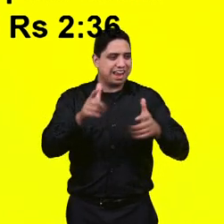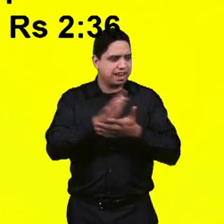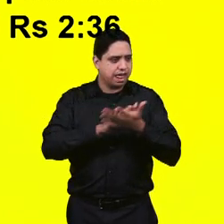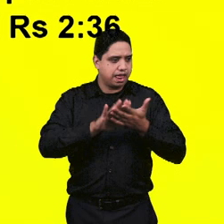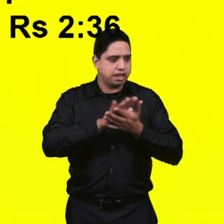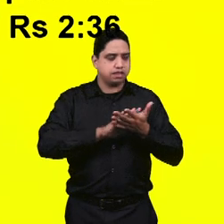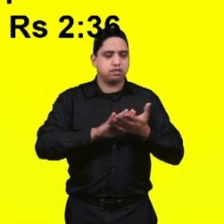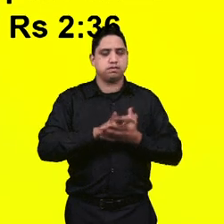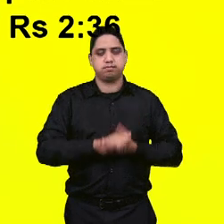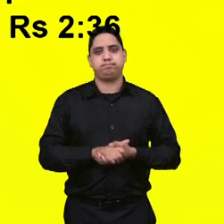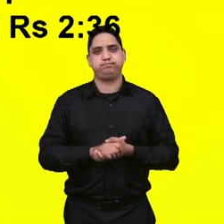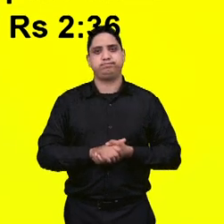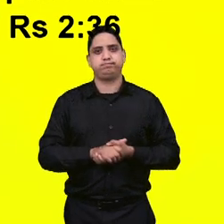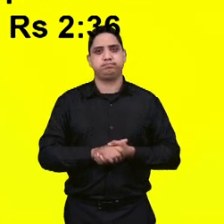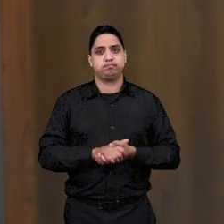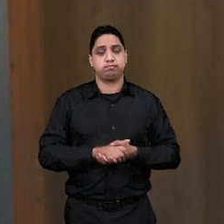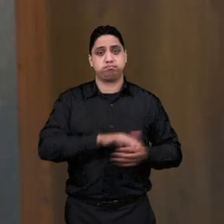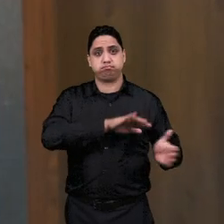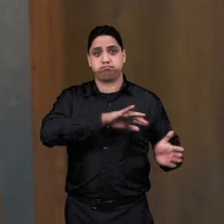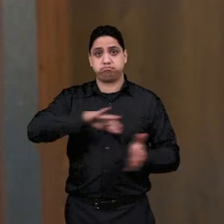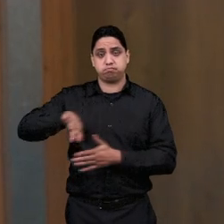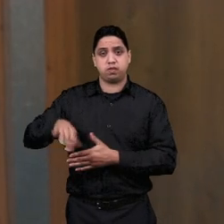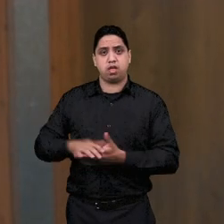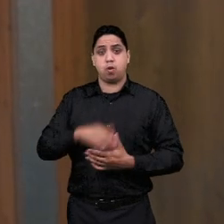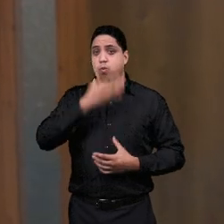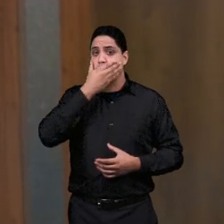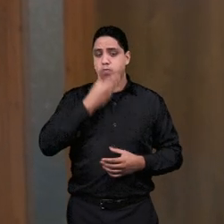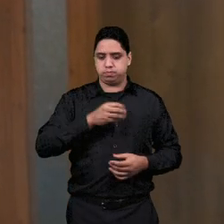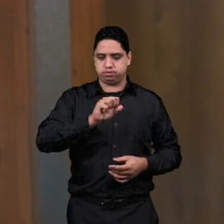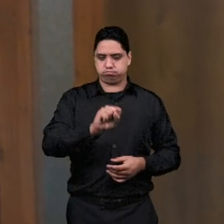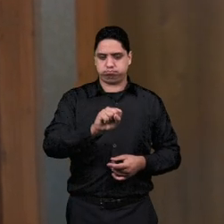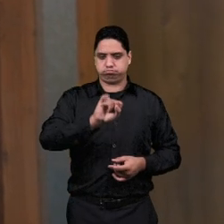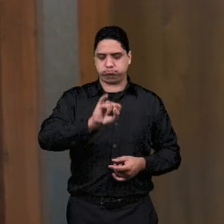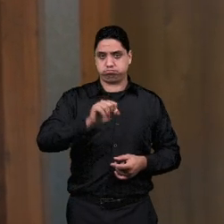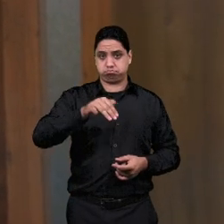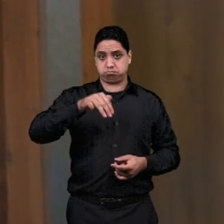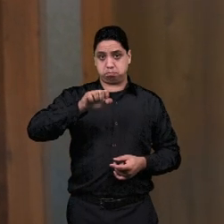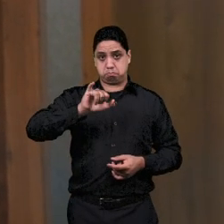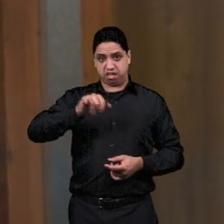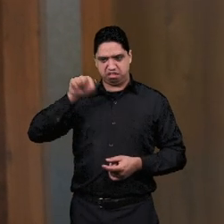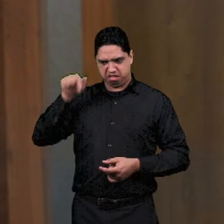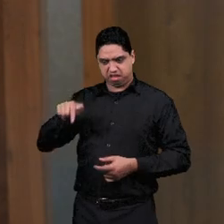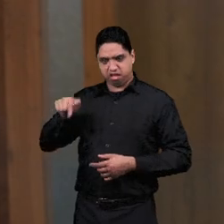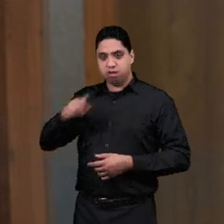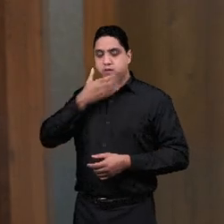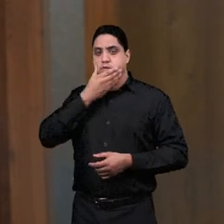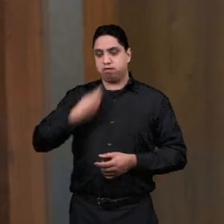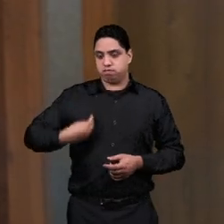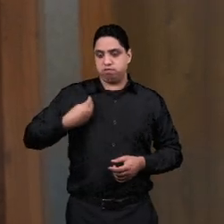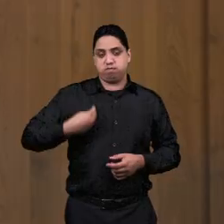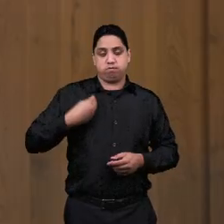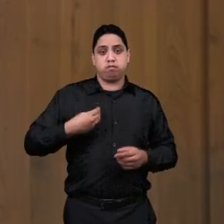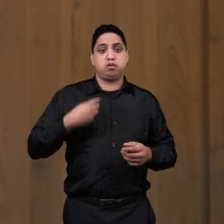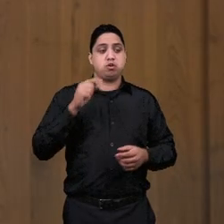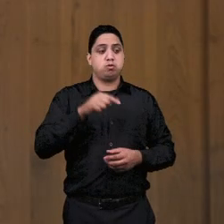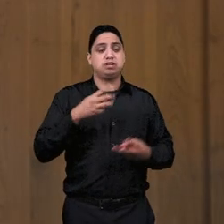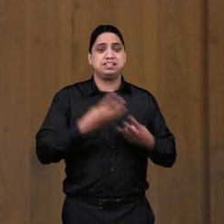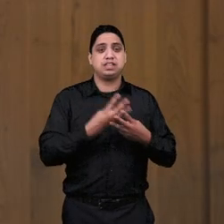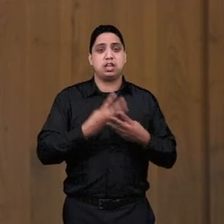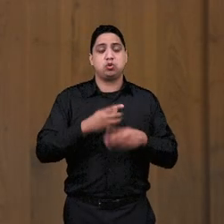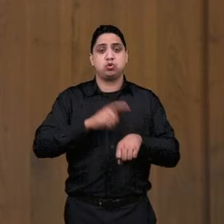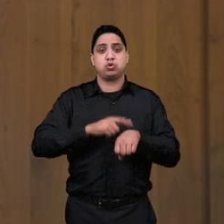en Israël, dans le temps du royaume du roi David. Et David a été un